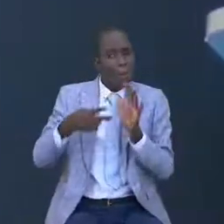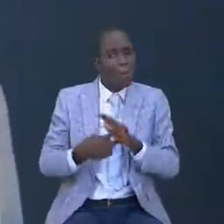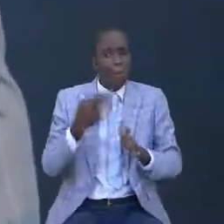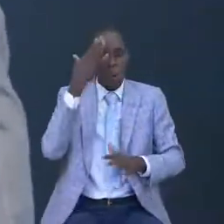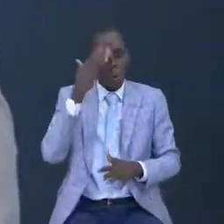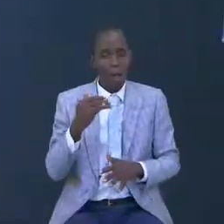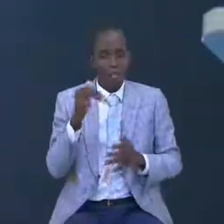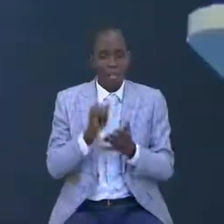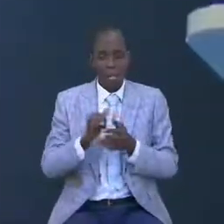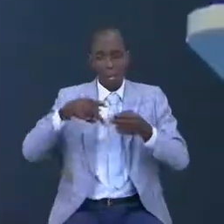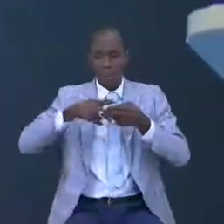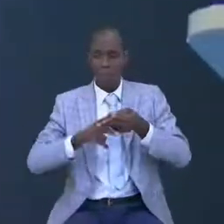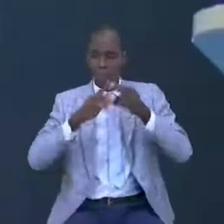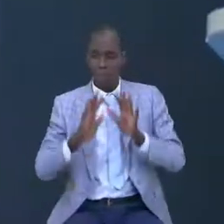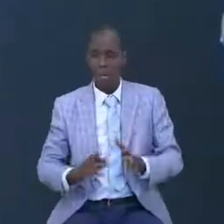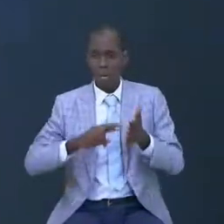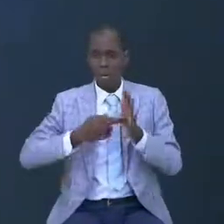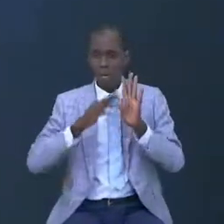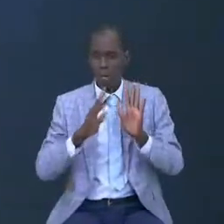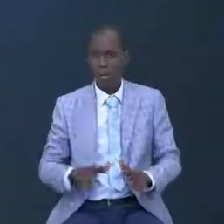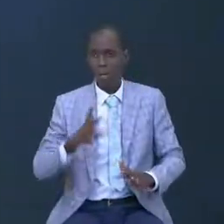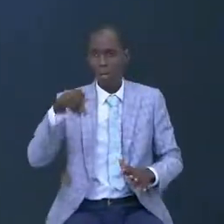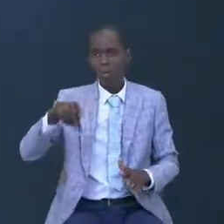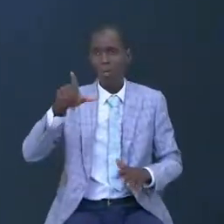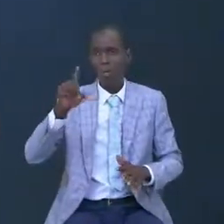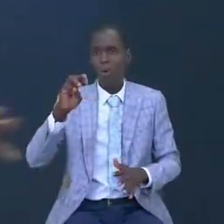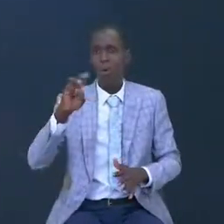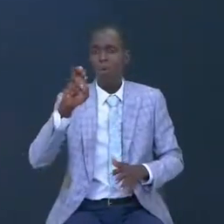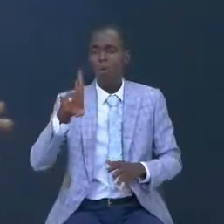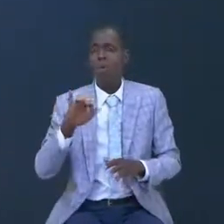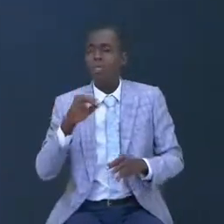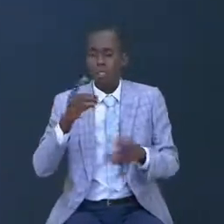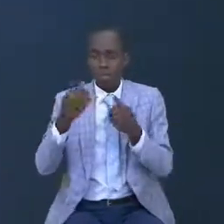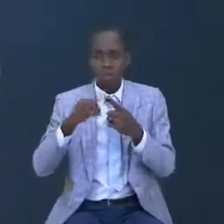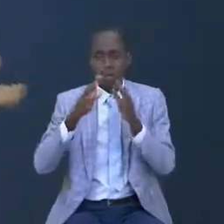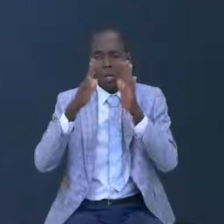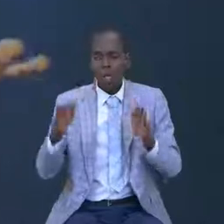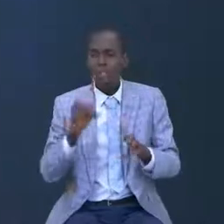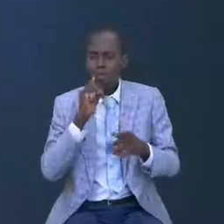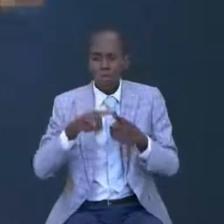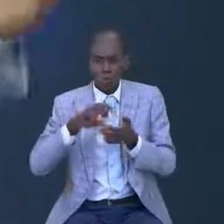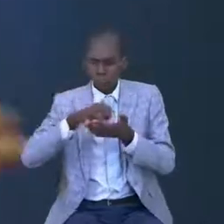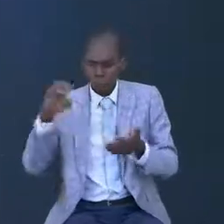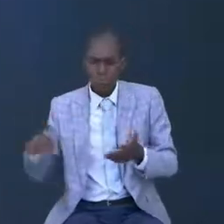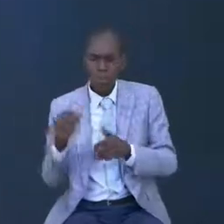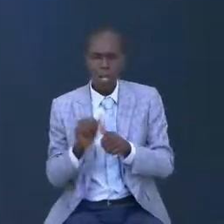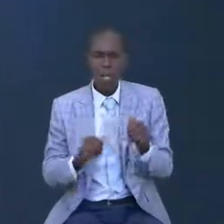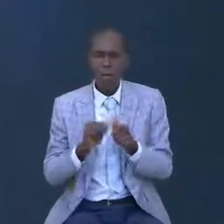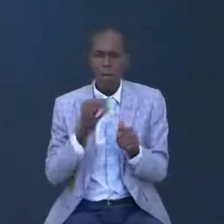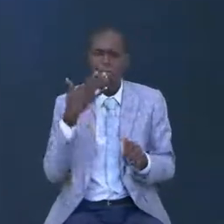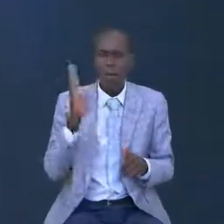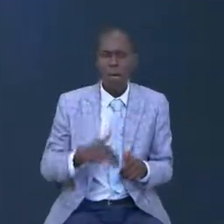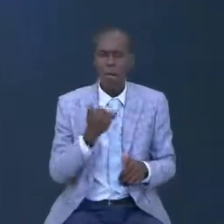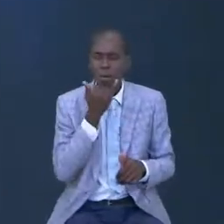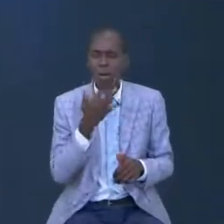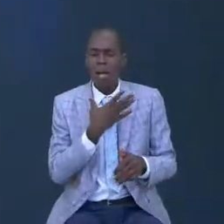le Sauveur t'a rendu visite. Le pourquoi le plombier est venu, c'est pour tout faire. Que les choses, l'eau là-bas, que tout est